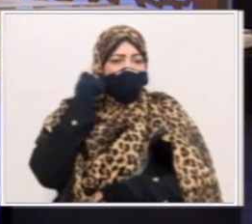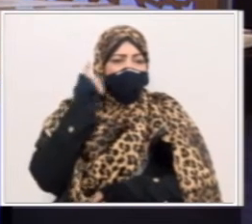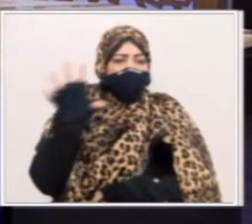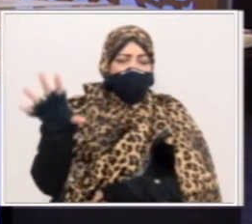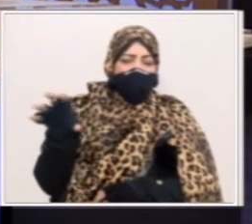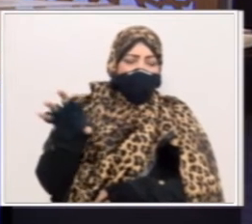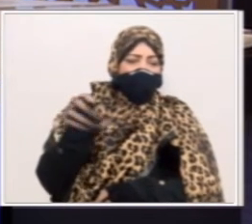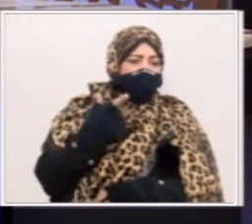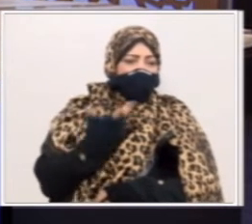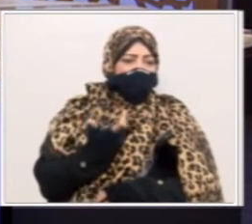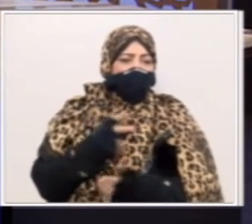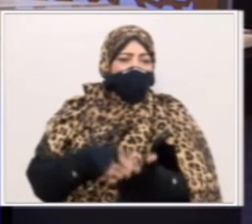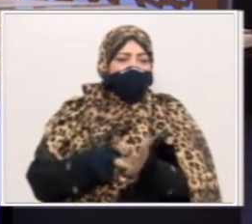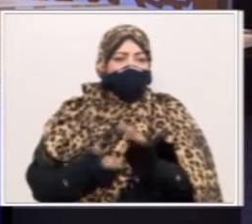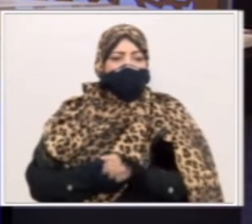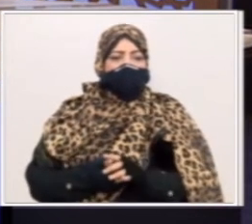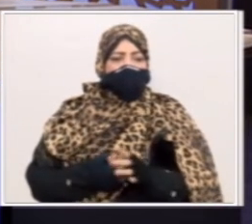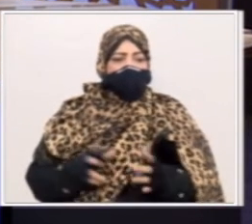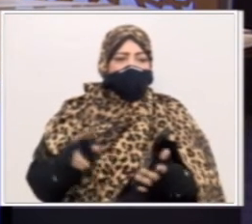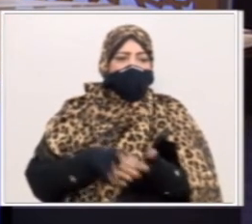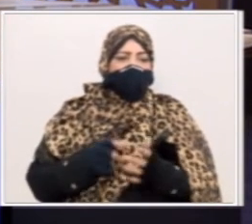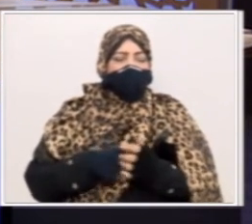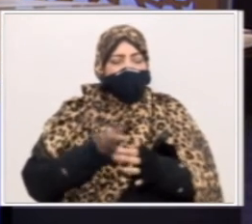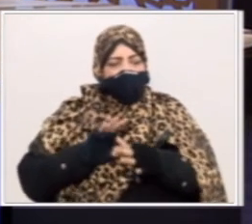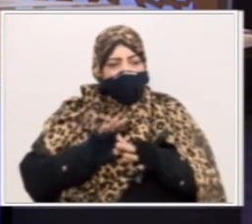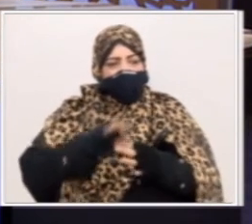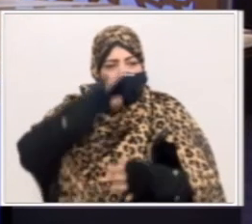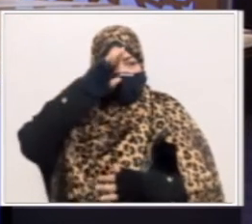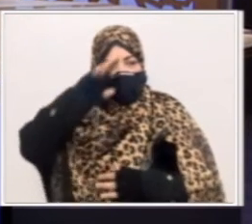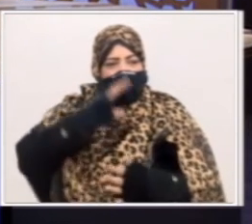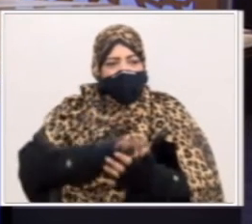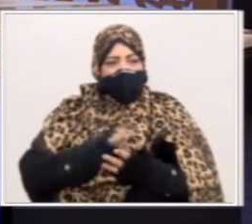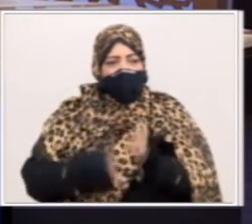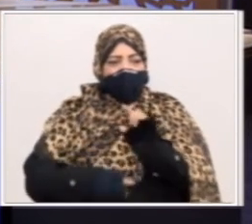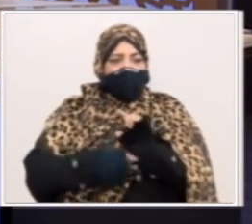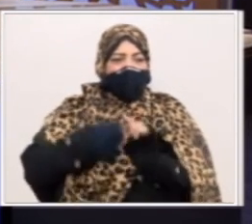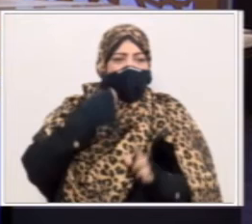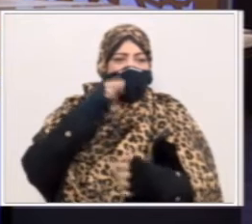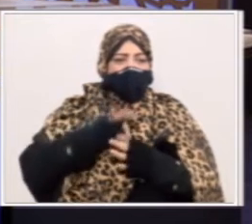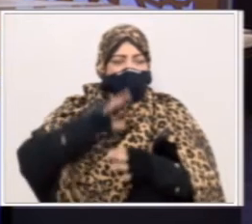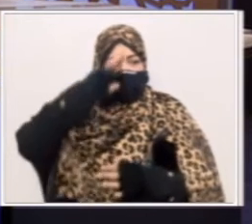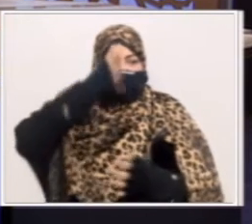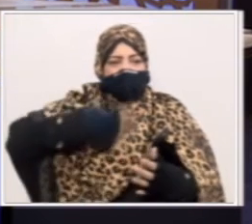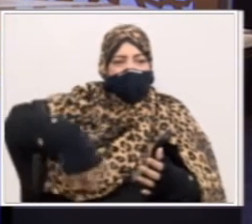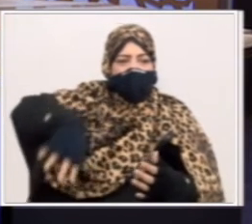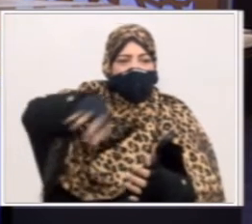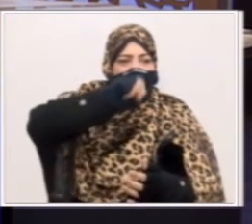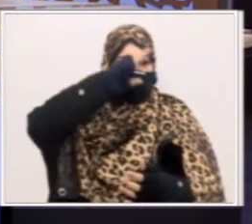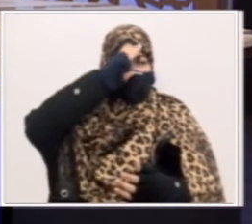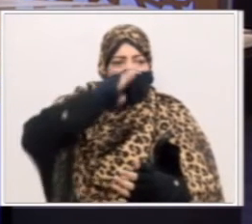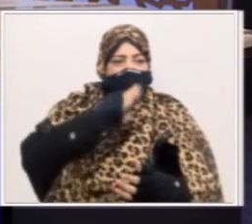معك والإنصات إليك، تحياتي للجميع. بارك الله فيكم. الله عز وجل حرم، نعم أنا متصل.